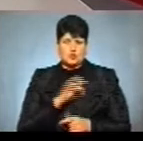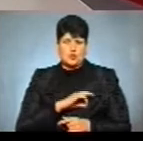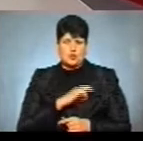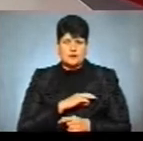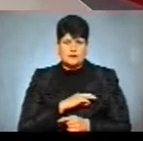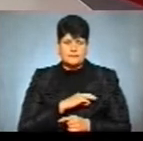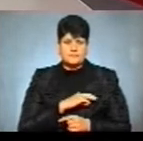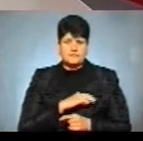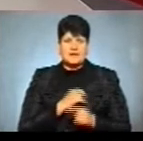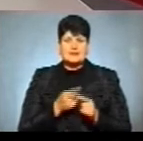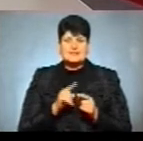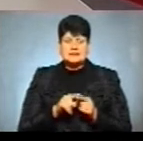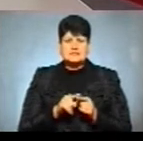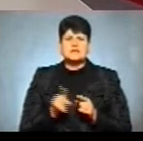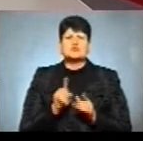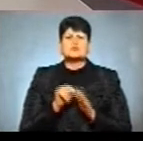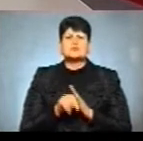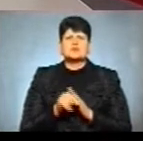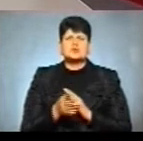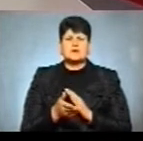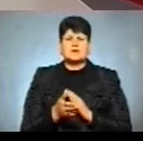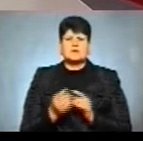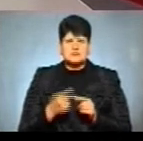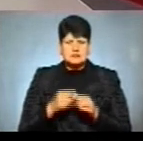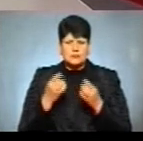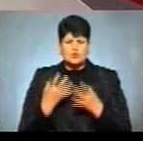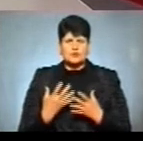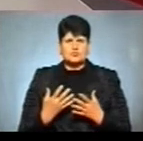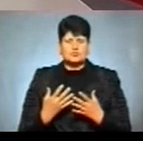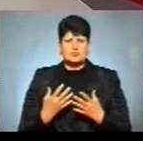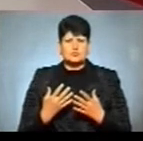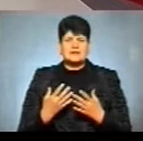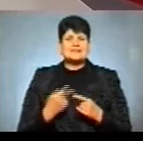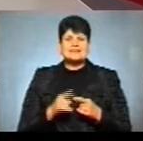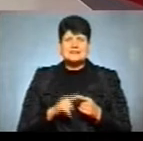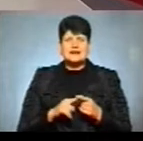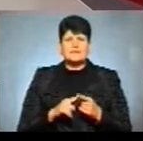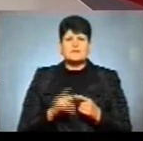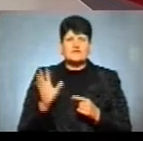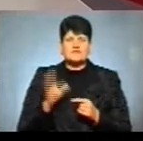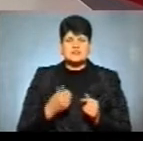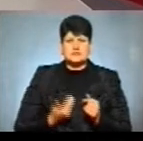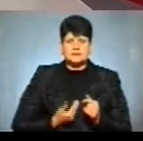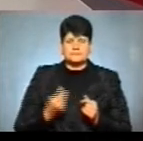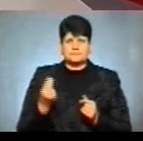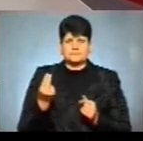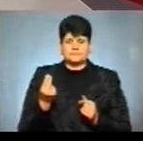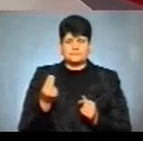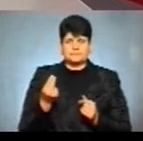все ці її активи. Що це означає? Це просто майно, так? Це майно, яке... Це готівка, це в неї все готівка.